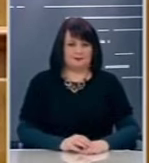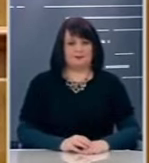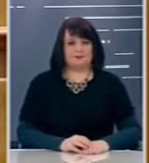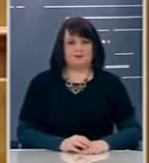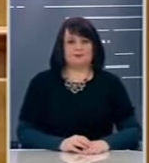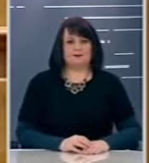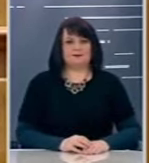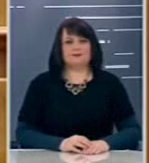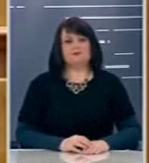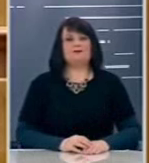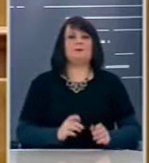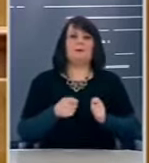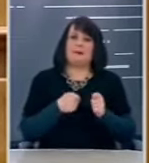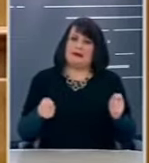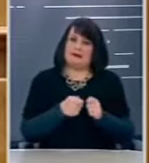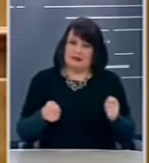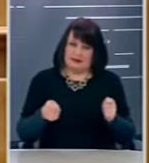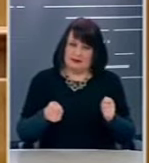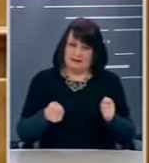Τόσο λοιπόν τα μέτρα